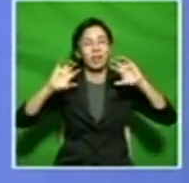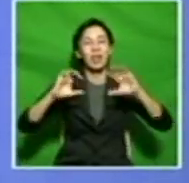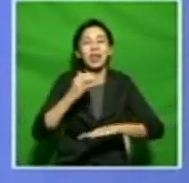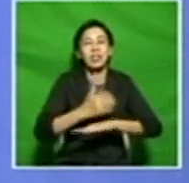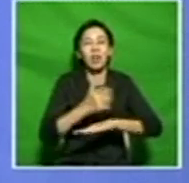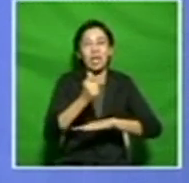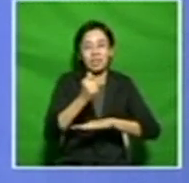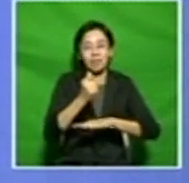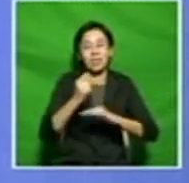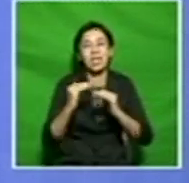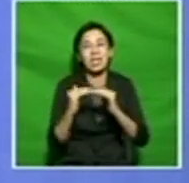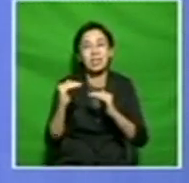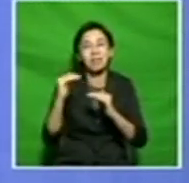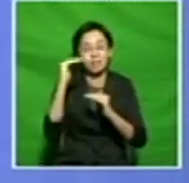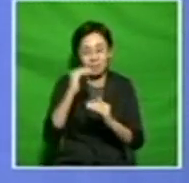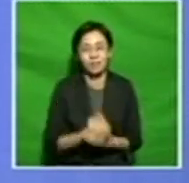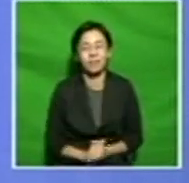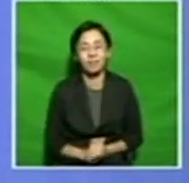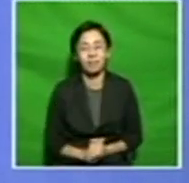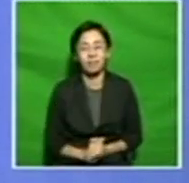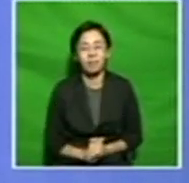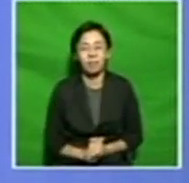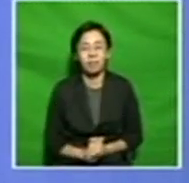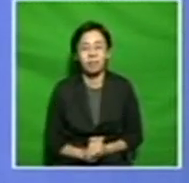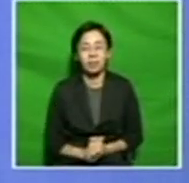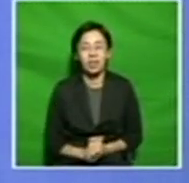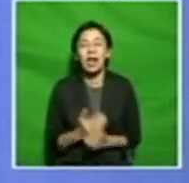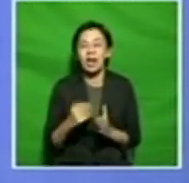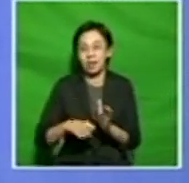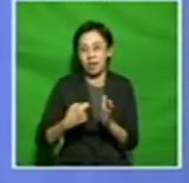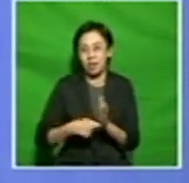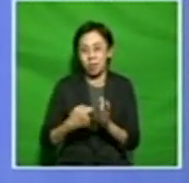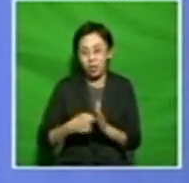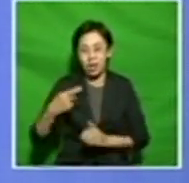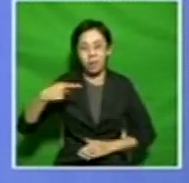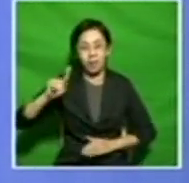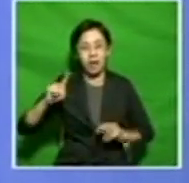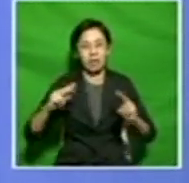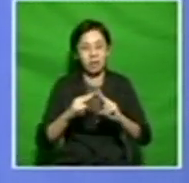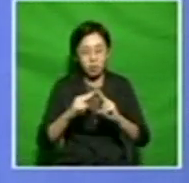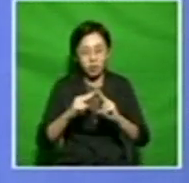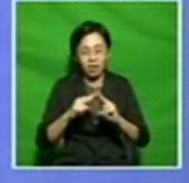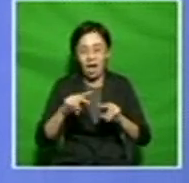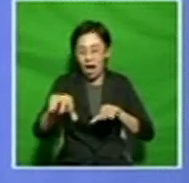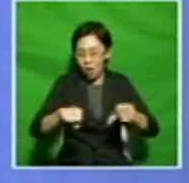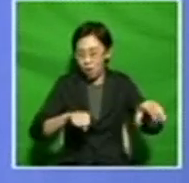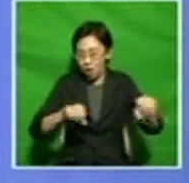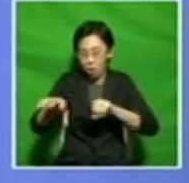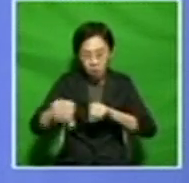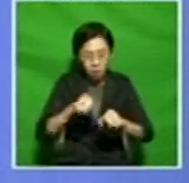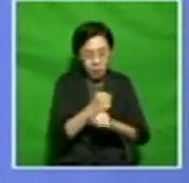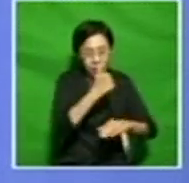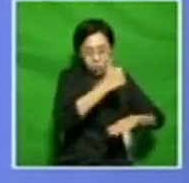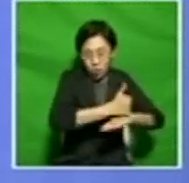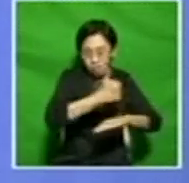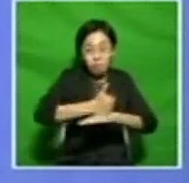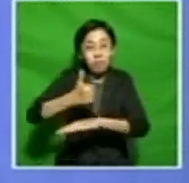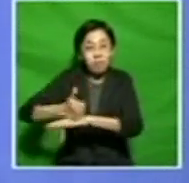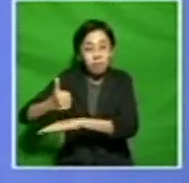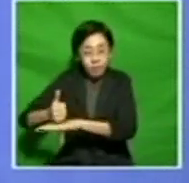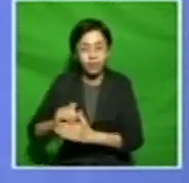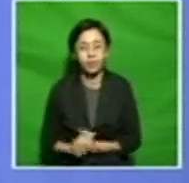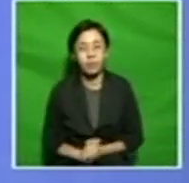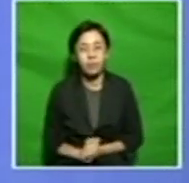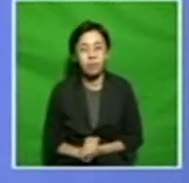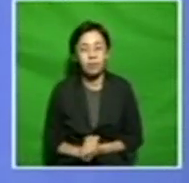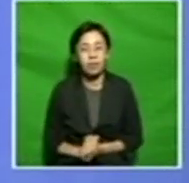ดีนี่จึงเหตุผลว่าจำเป็นต้องตั้งปลัดกระทรวงแต่ขณะเดียวกันรัฐมนตรีเจ้ากระท